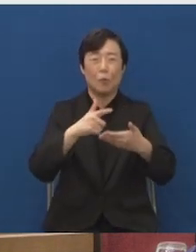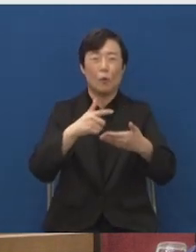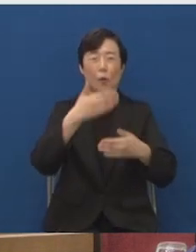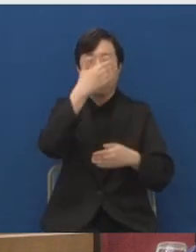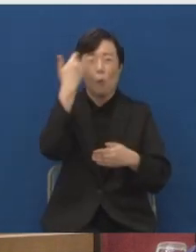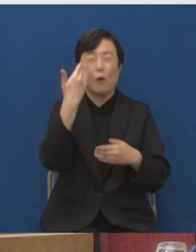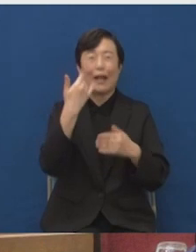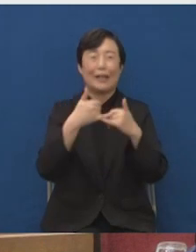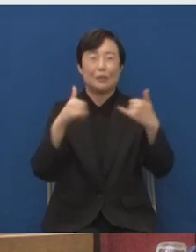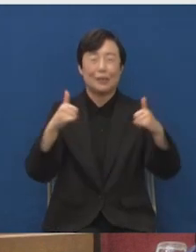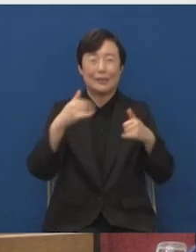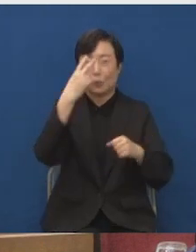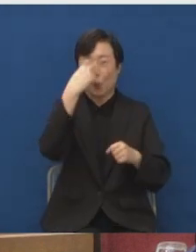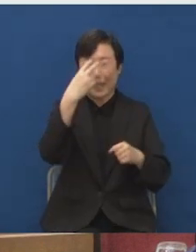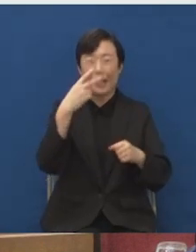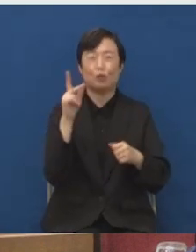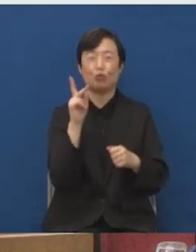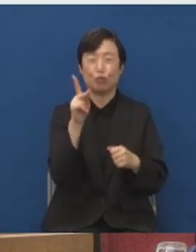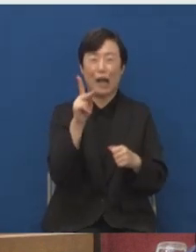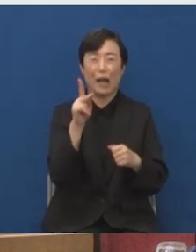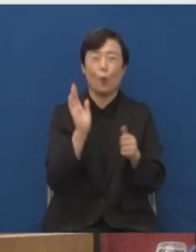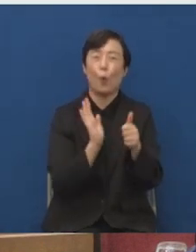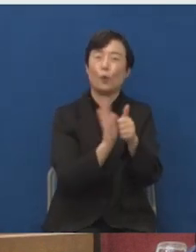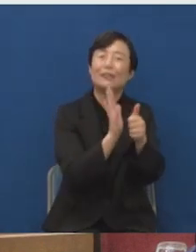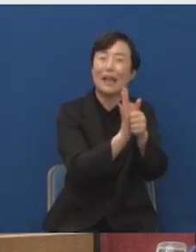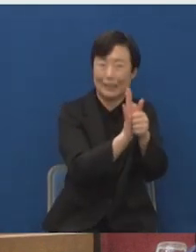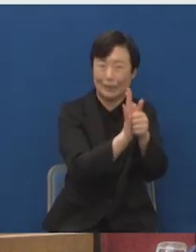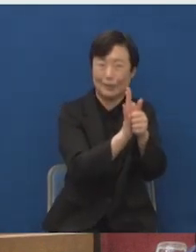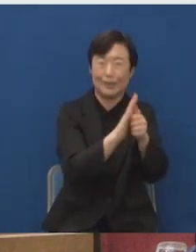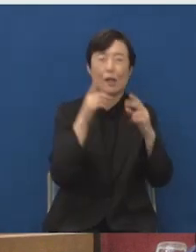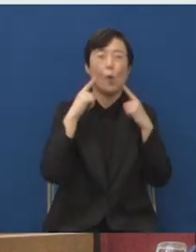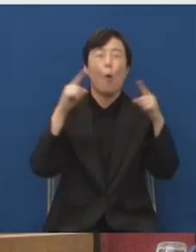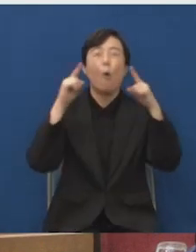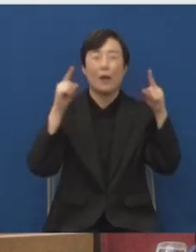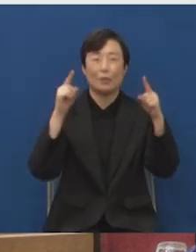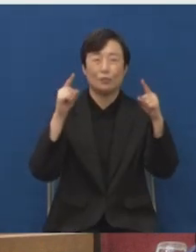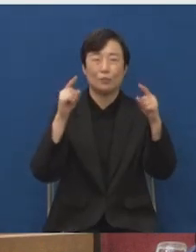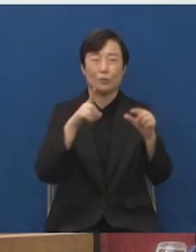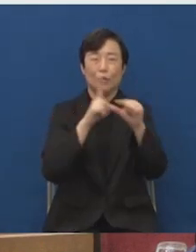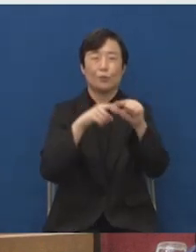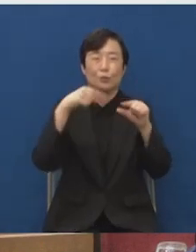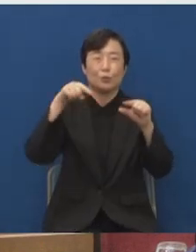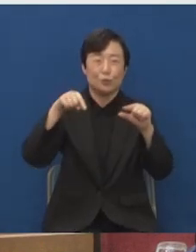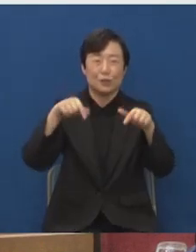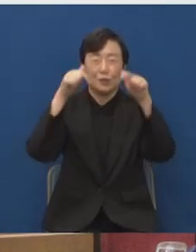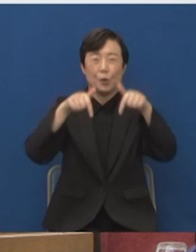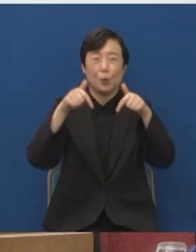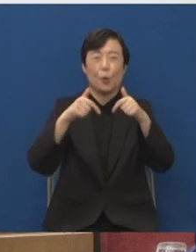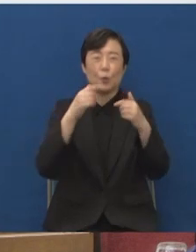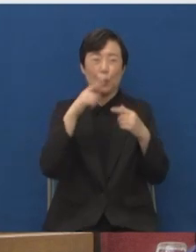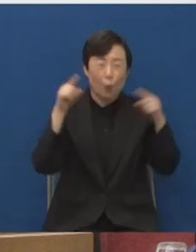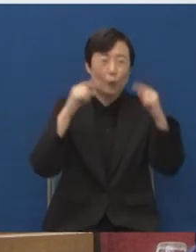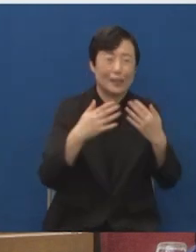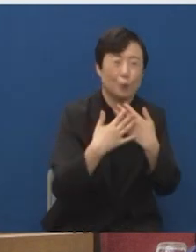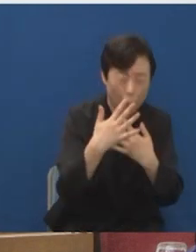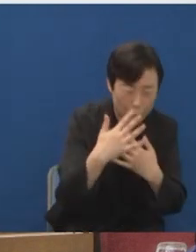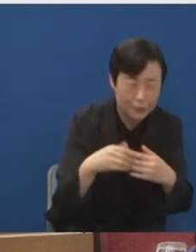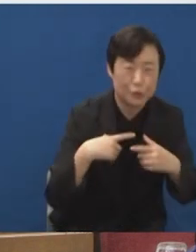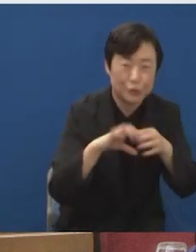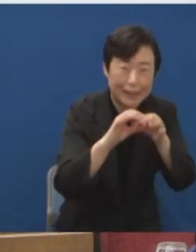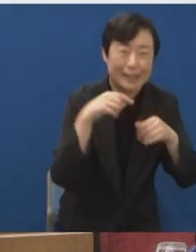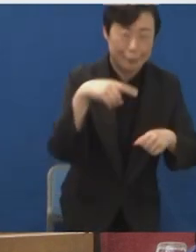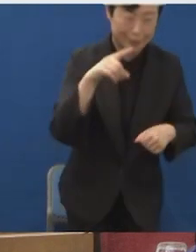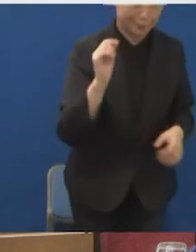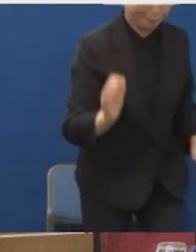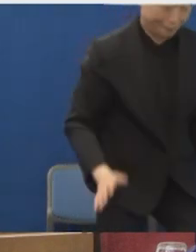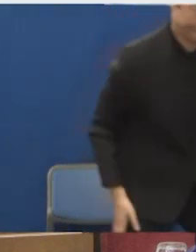支援を強化するほか、音楽文化都市の核となる京都コンサートホールの魅力向上等を進めてまいります。次に、市